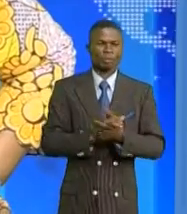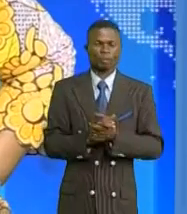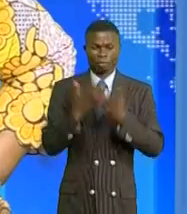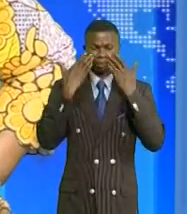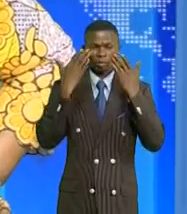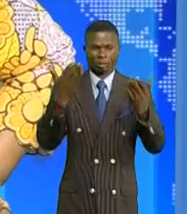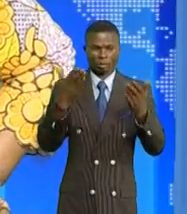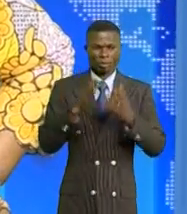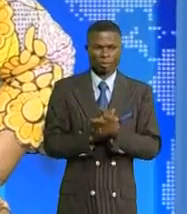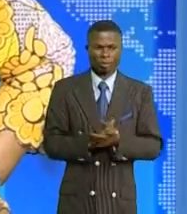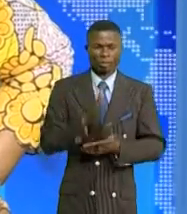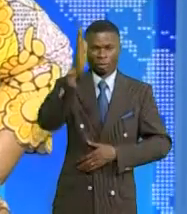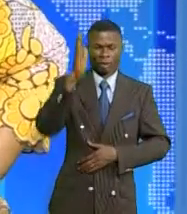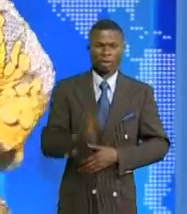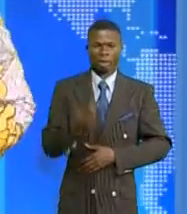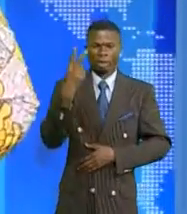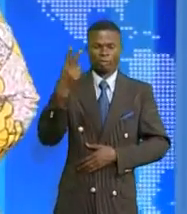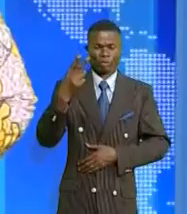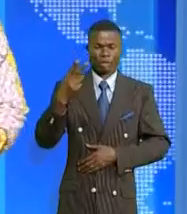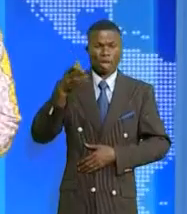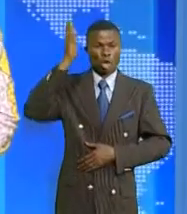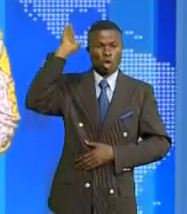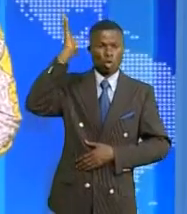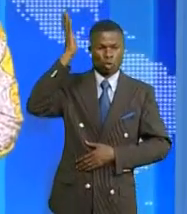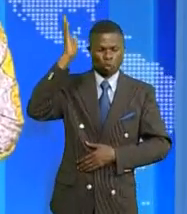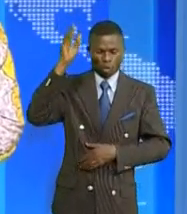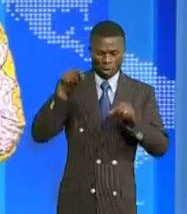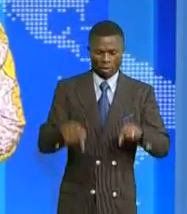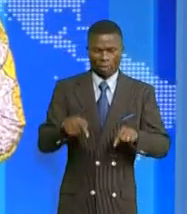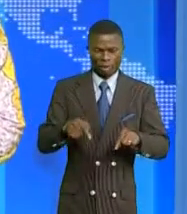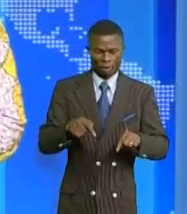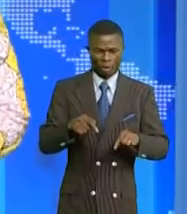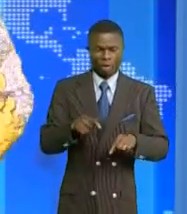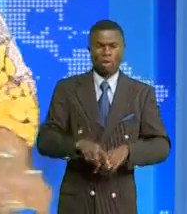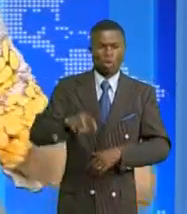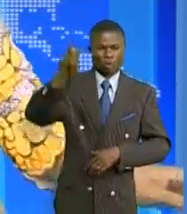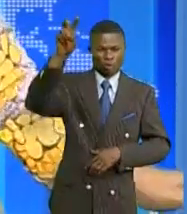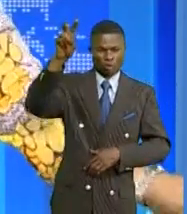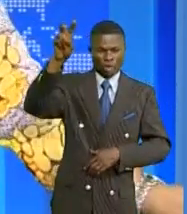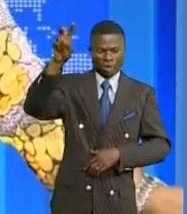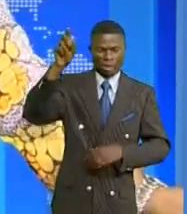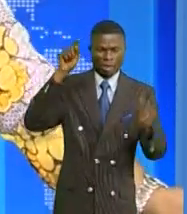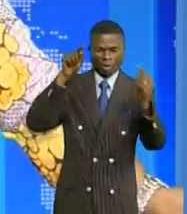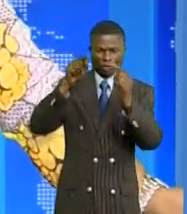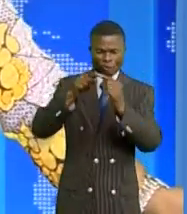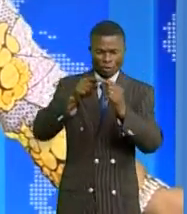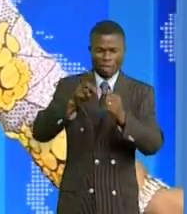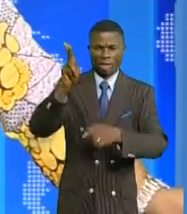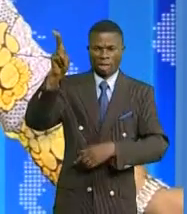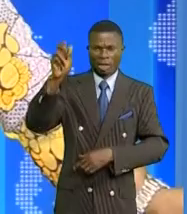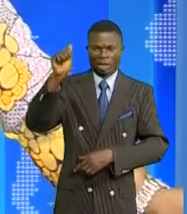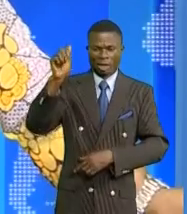Voilà, près de 520 bandits urbains, communément appelés Kuluna, ont quitté Kinshasa ce matin pour Kanyamakassi,